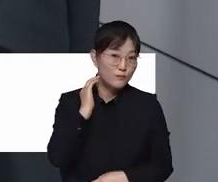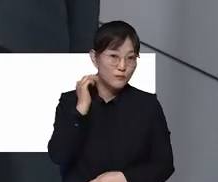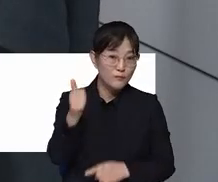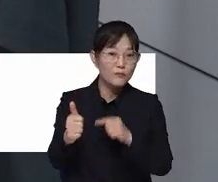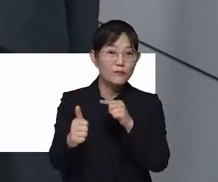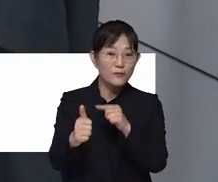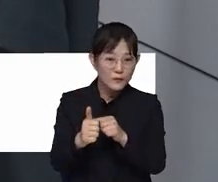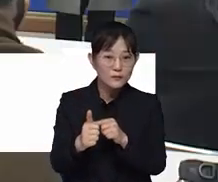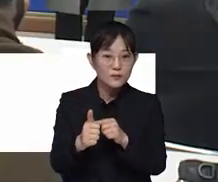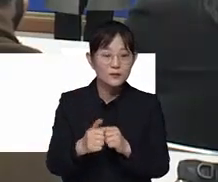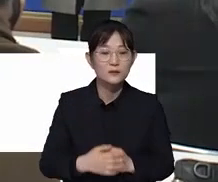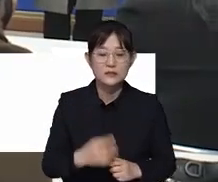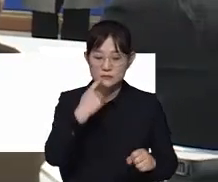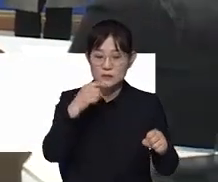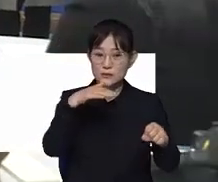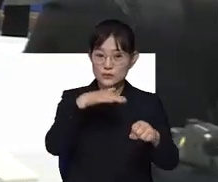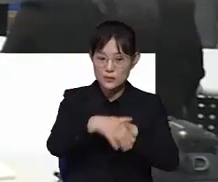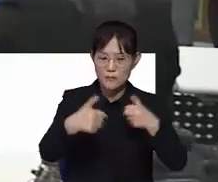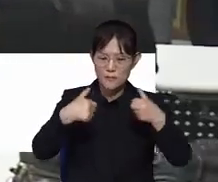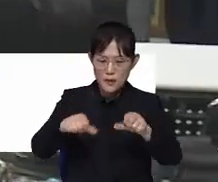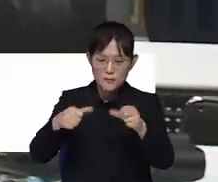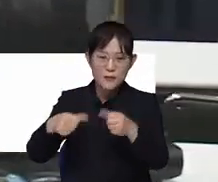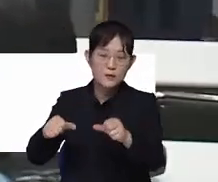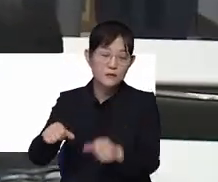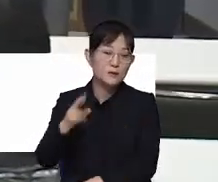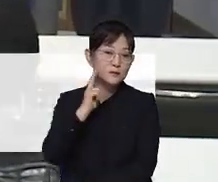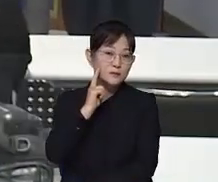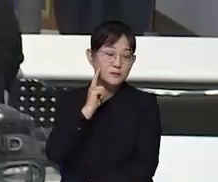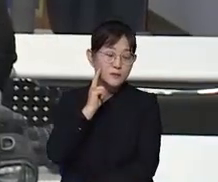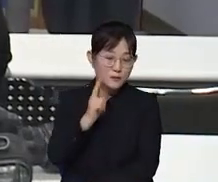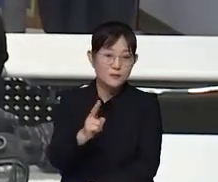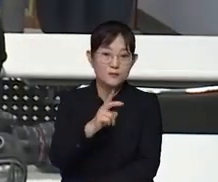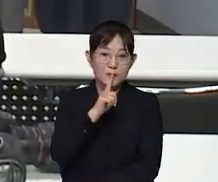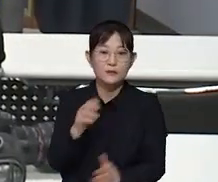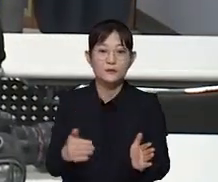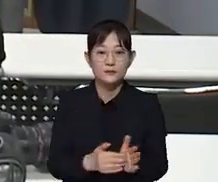정부에서 박근혜 정부를 능가하는 민주주의 파괴가 벌어지고 있다고 주장했습니다.